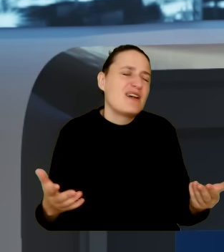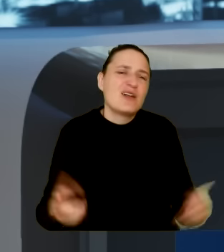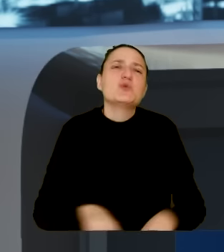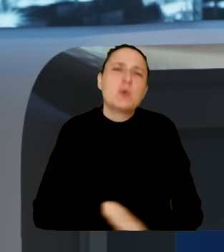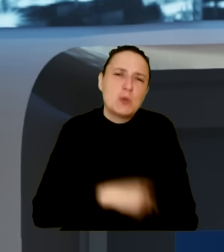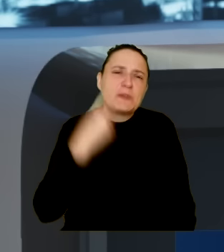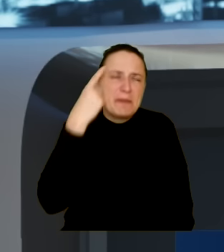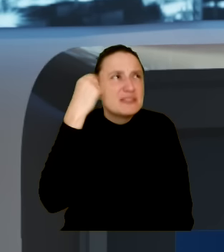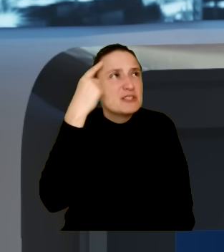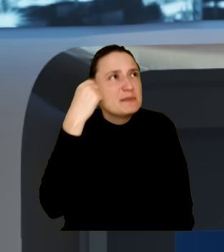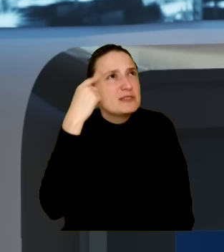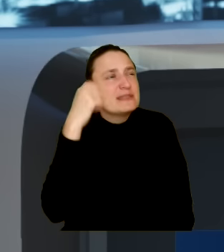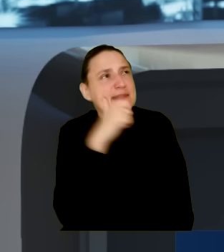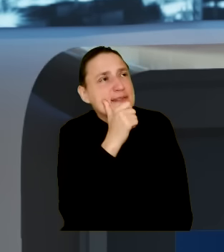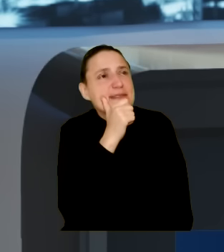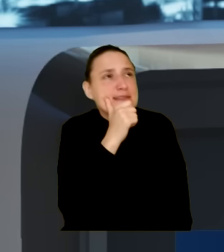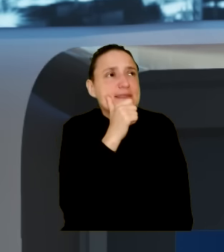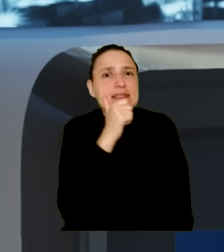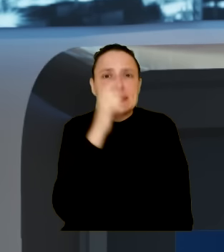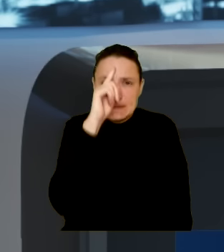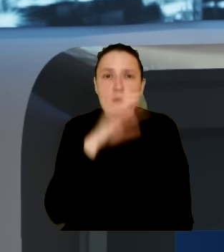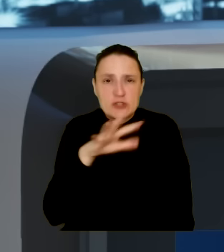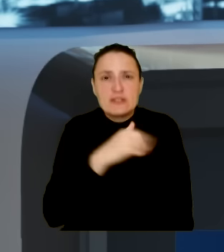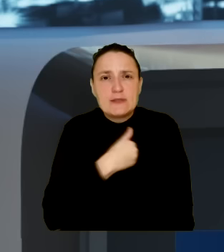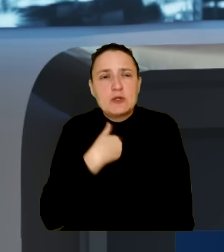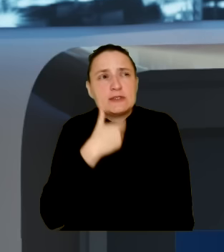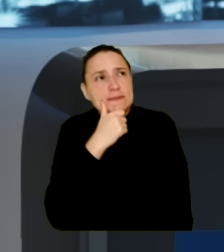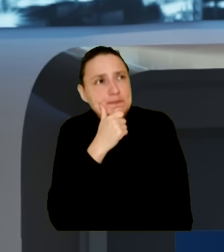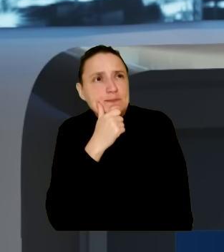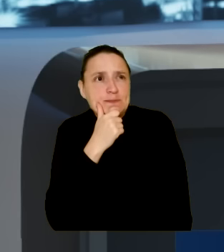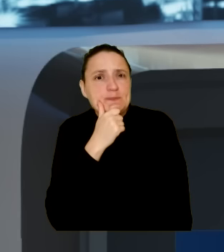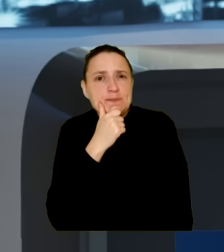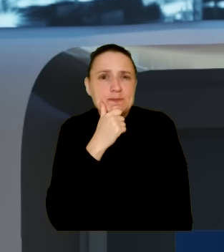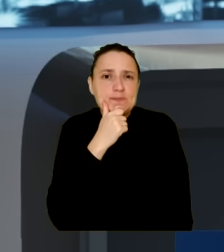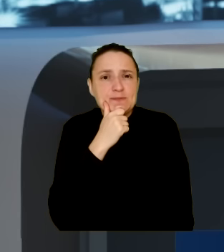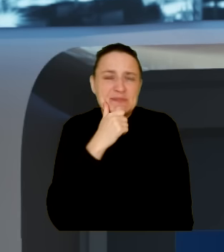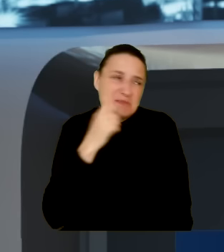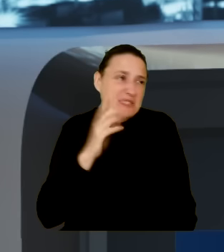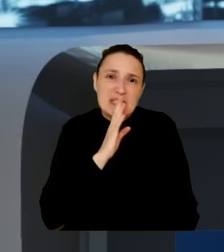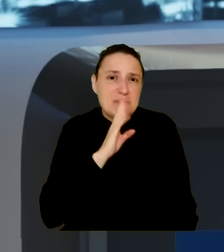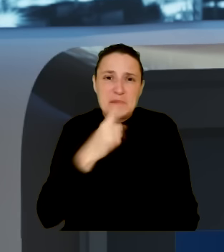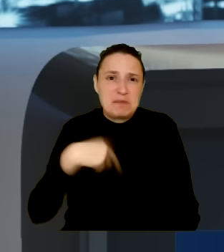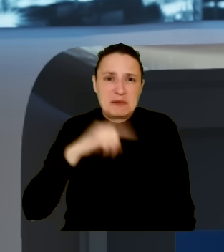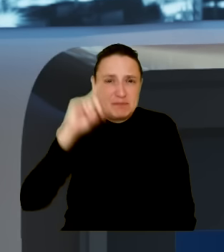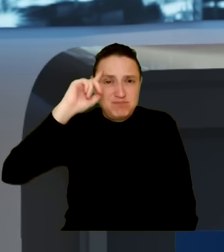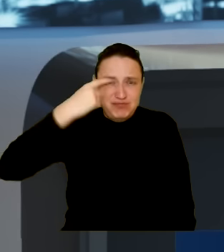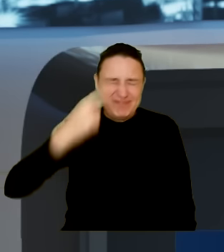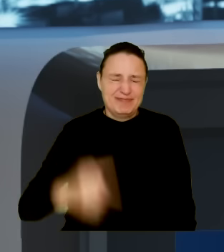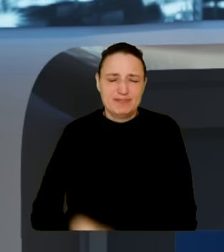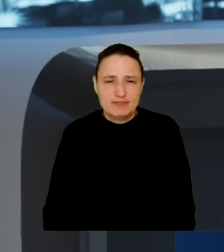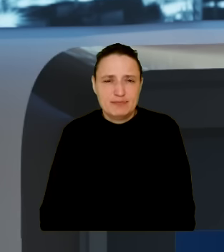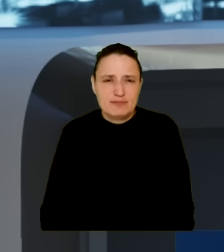zastanawiam nad nami jako społeczeństwem, to myślę, że my jesteśmy idiotami. Bo jak mogliśmy